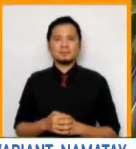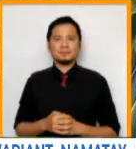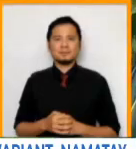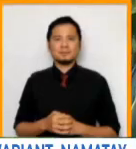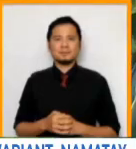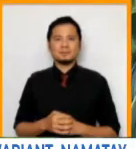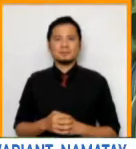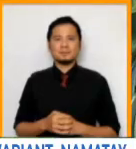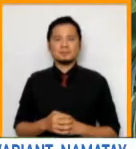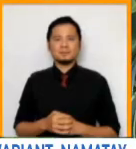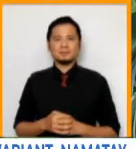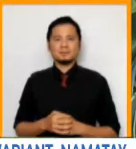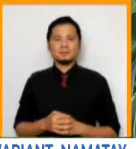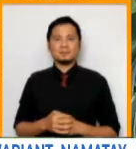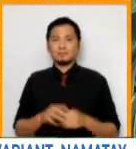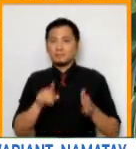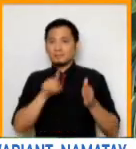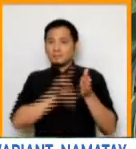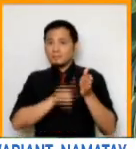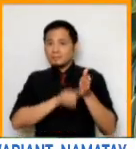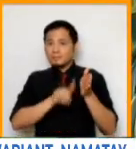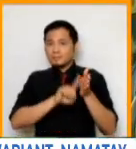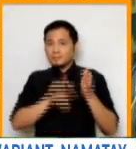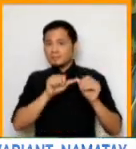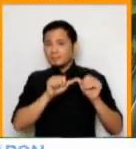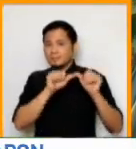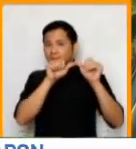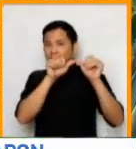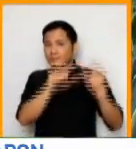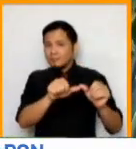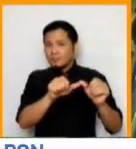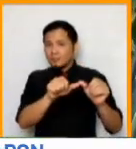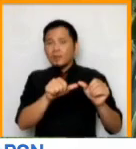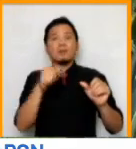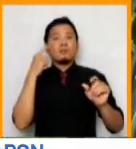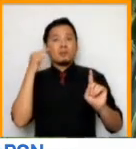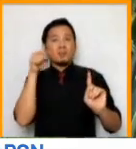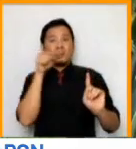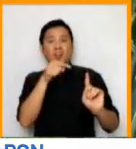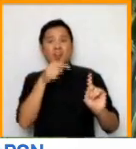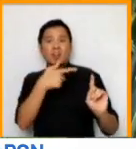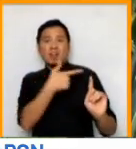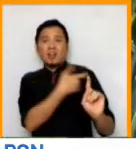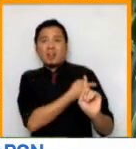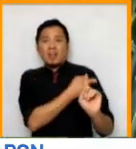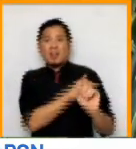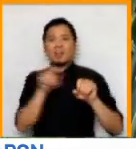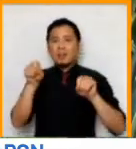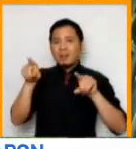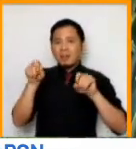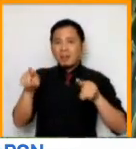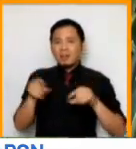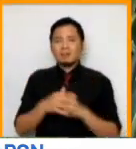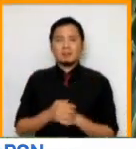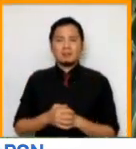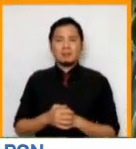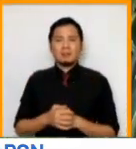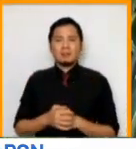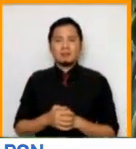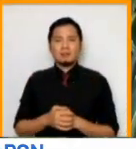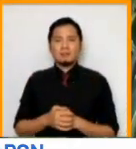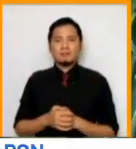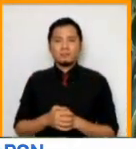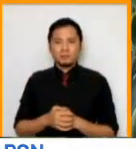Gumugulong na po ang imbestigasyon sa umano'y bakuna slot for sale at nakausap ko mismo yung isa sa mga naalukan o